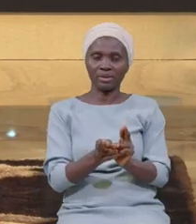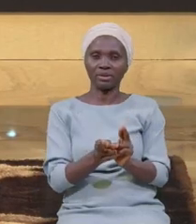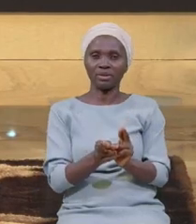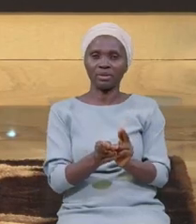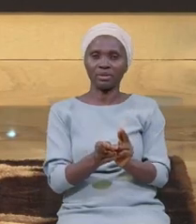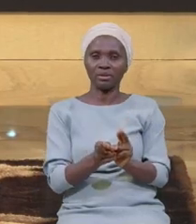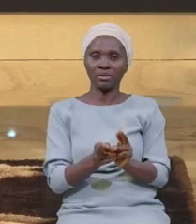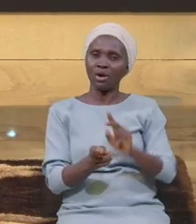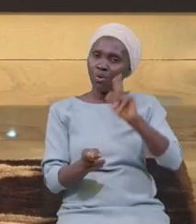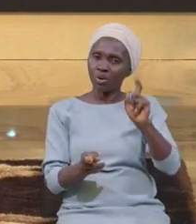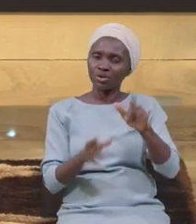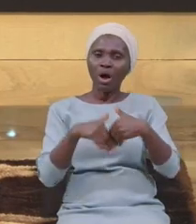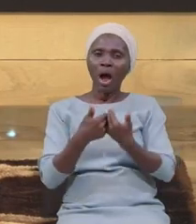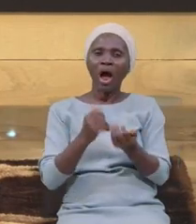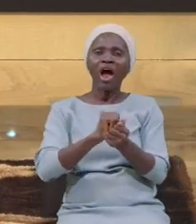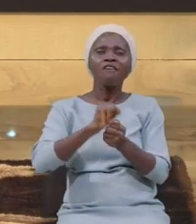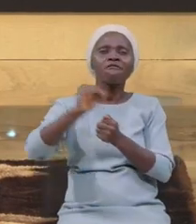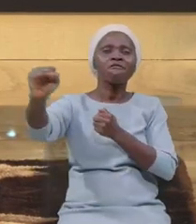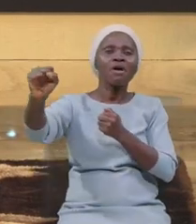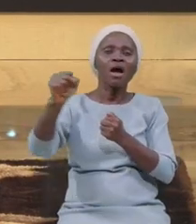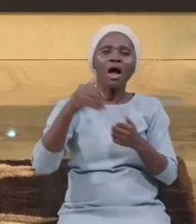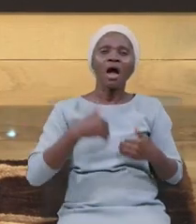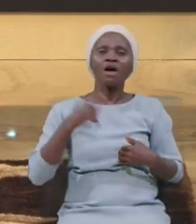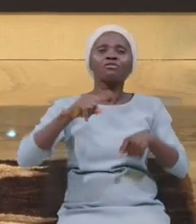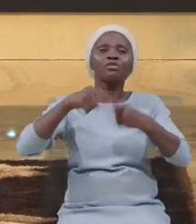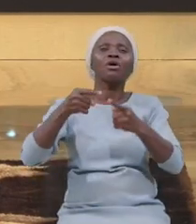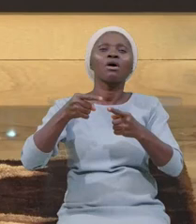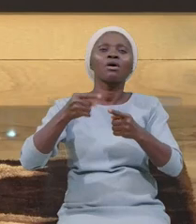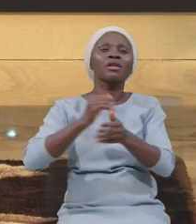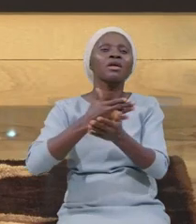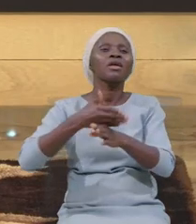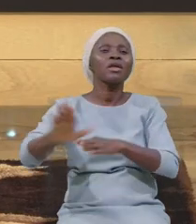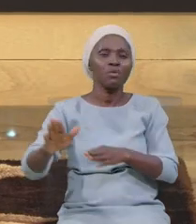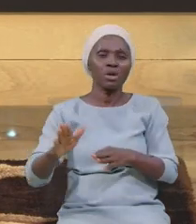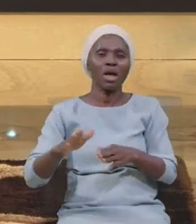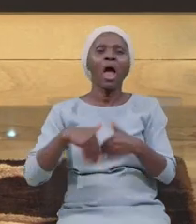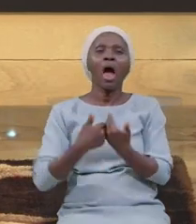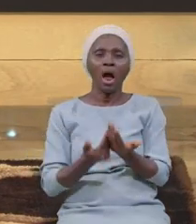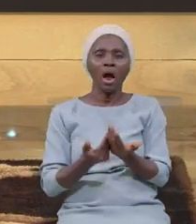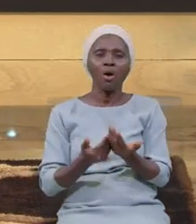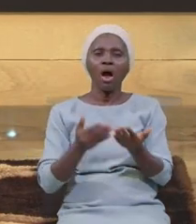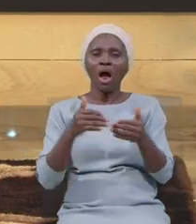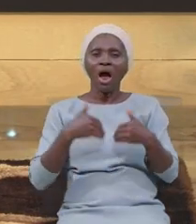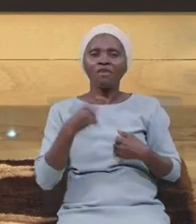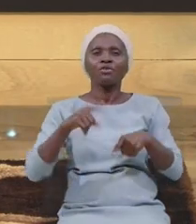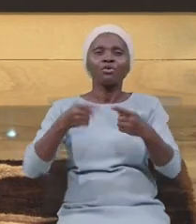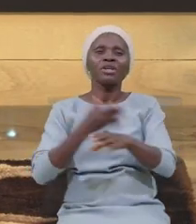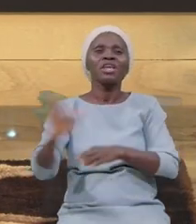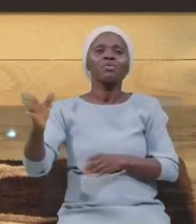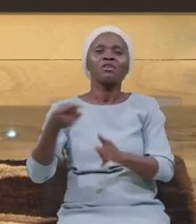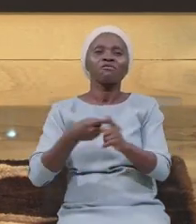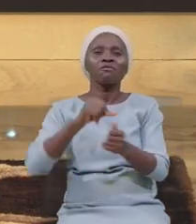des enfants prodigues. Jusqu'où vous êtes allés? De quelle manière êtes-vous